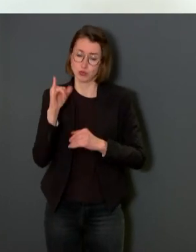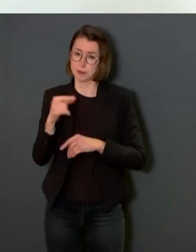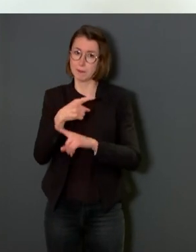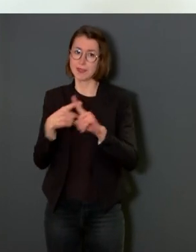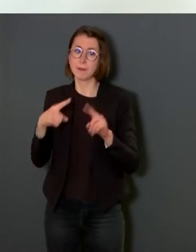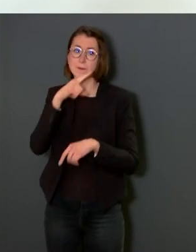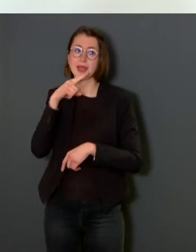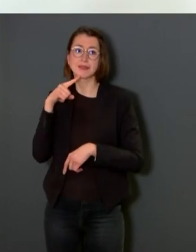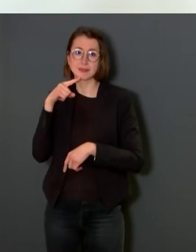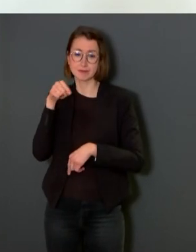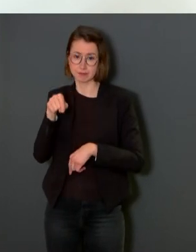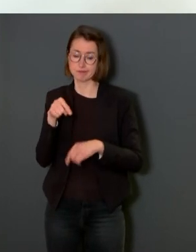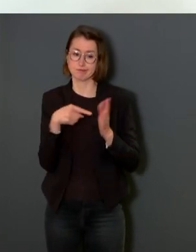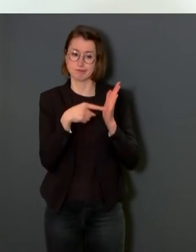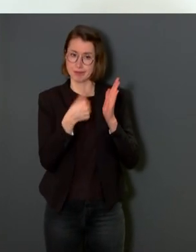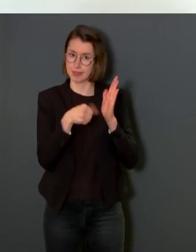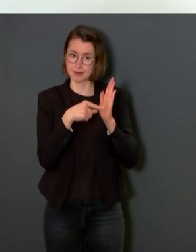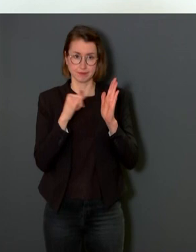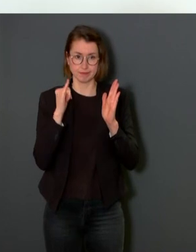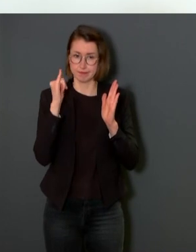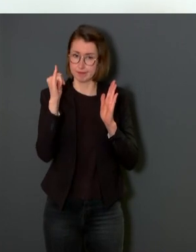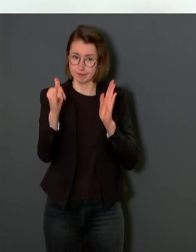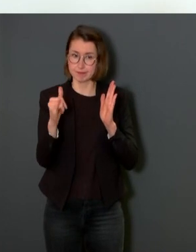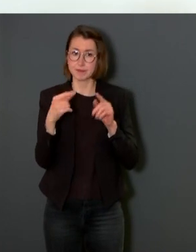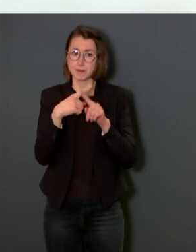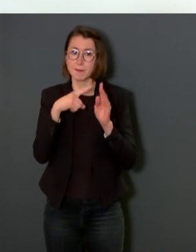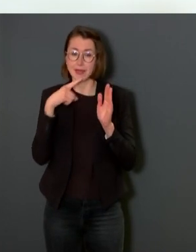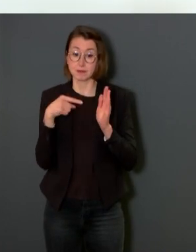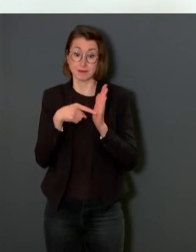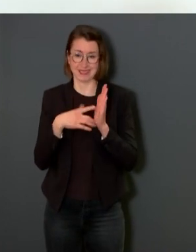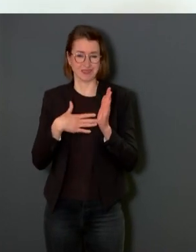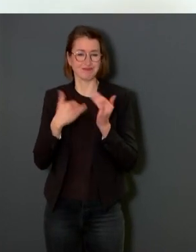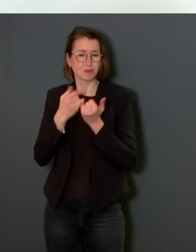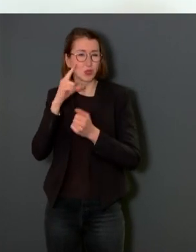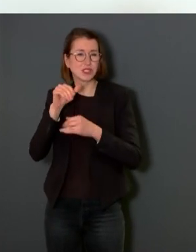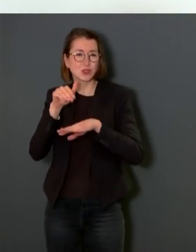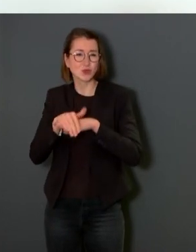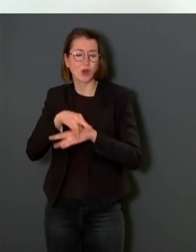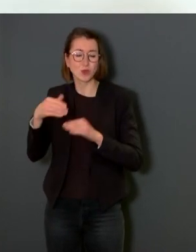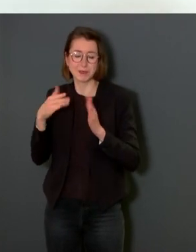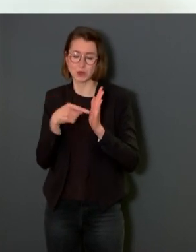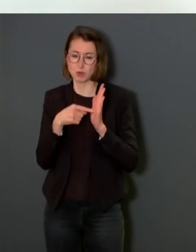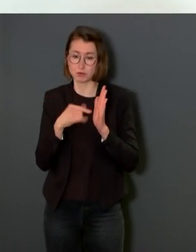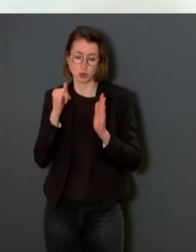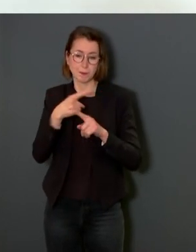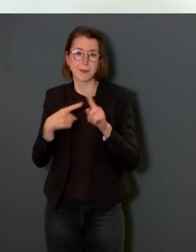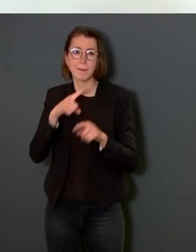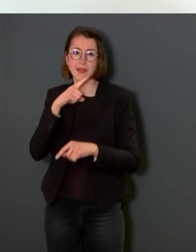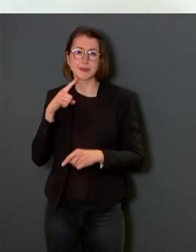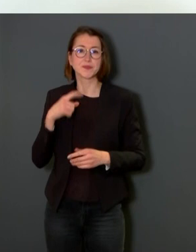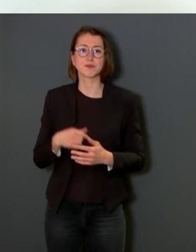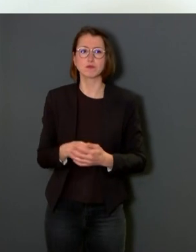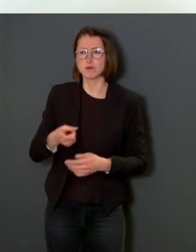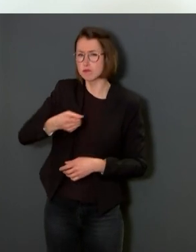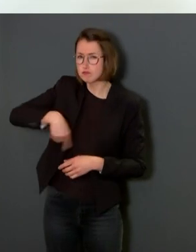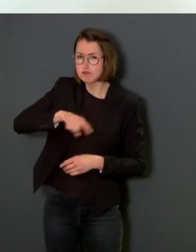Les arrêtés qui prévoyaient couvre-feu à 22 heures. Nous ne demanderons pas de renouveler